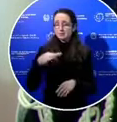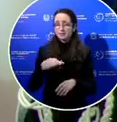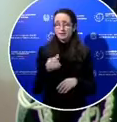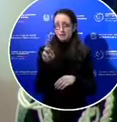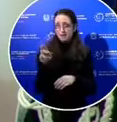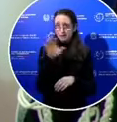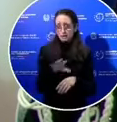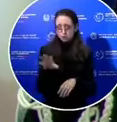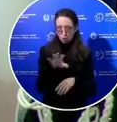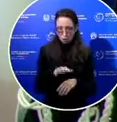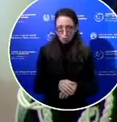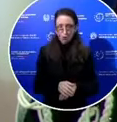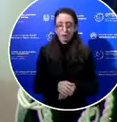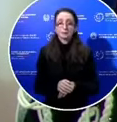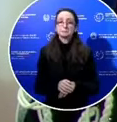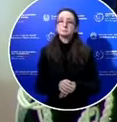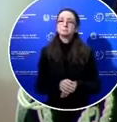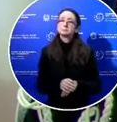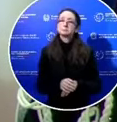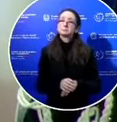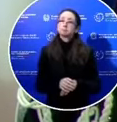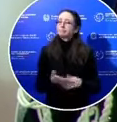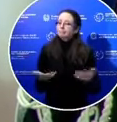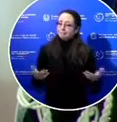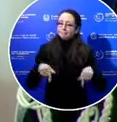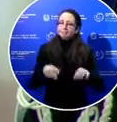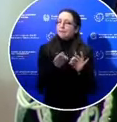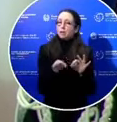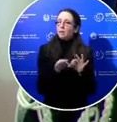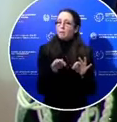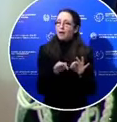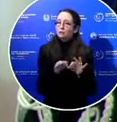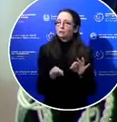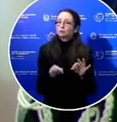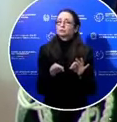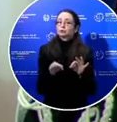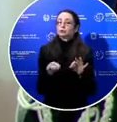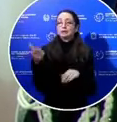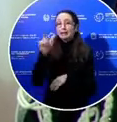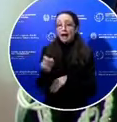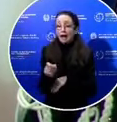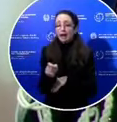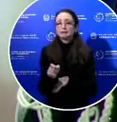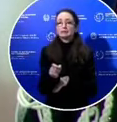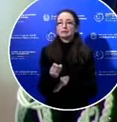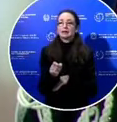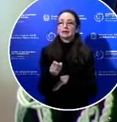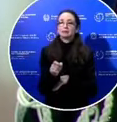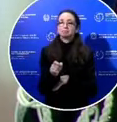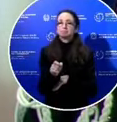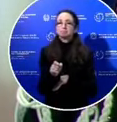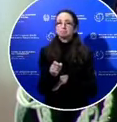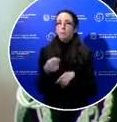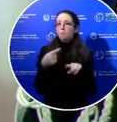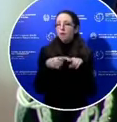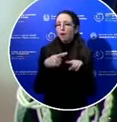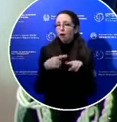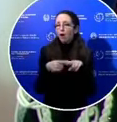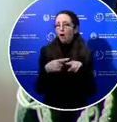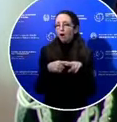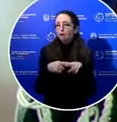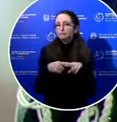Regione. Partiamo in un momento nel quale l'Italia ricomincia gli eventi partecipati